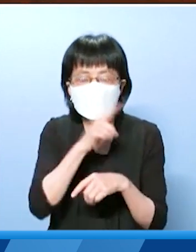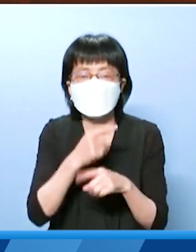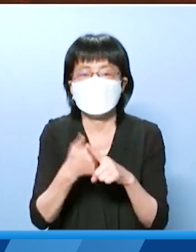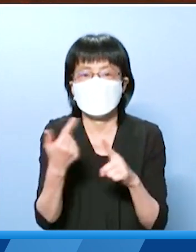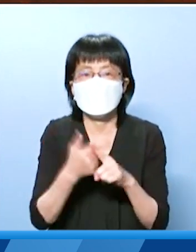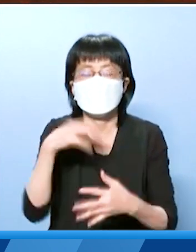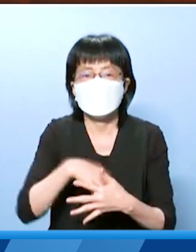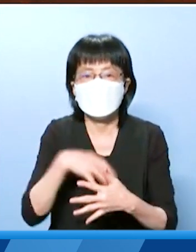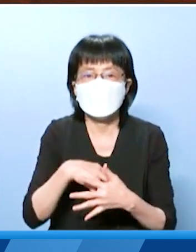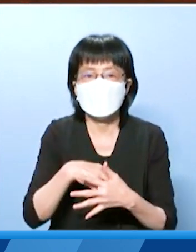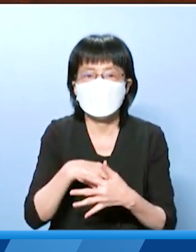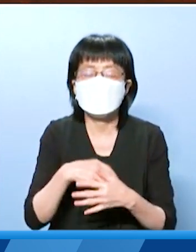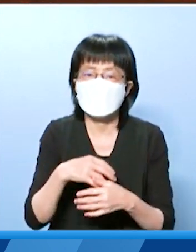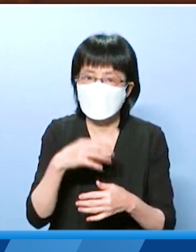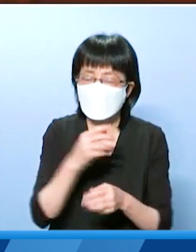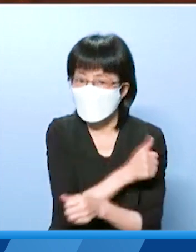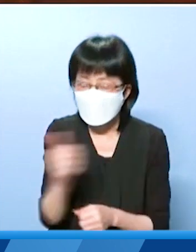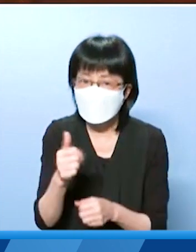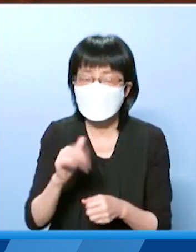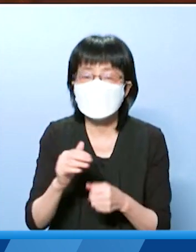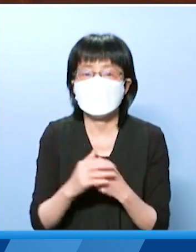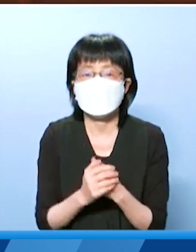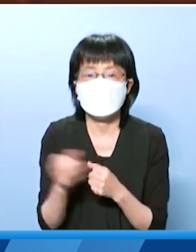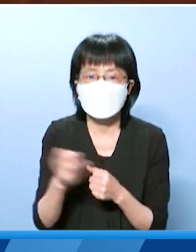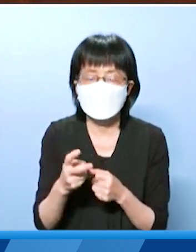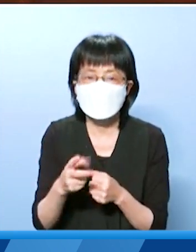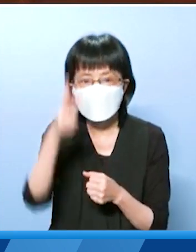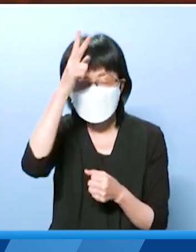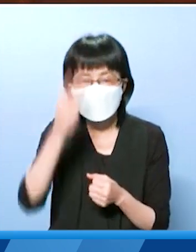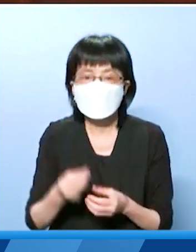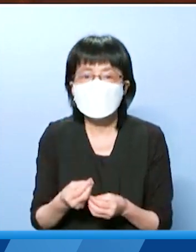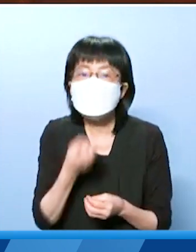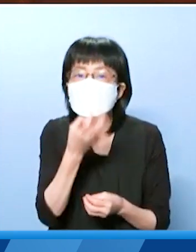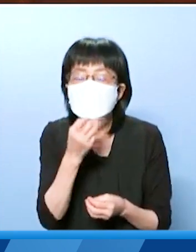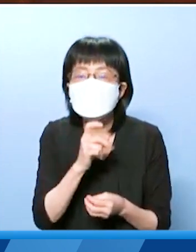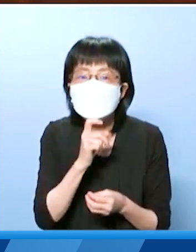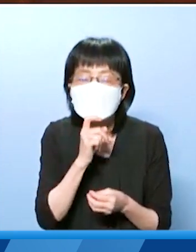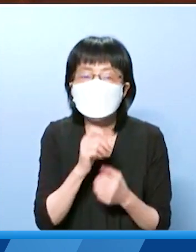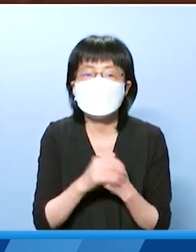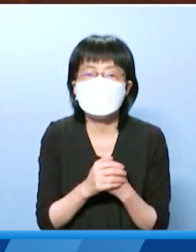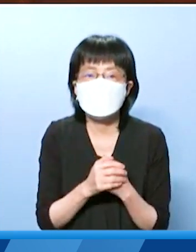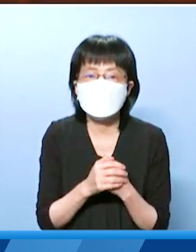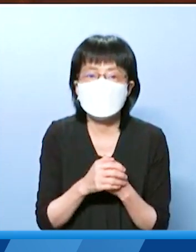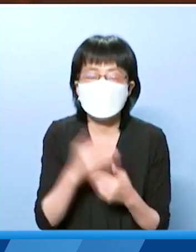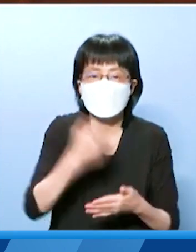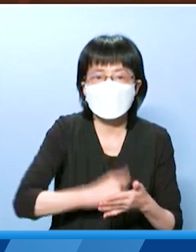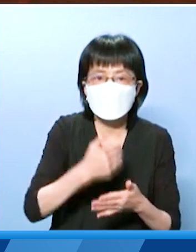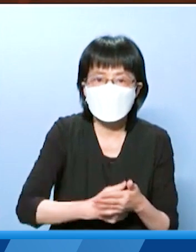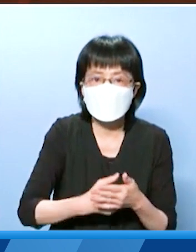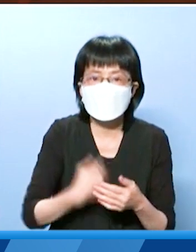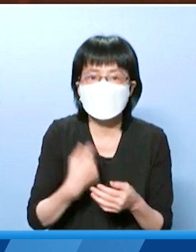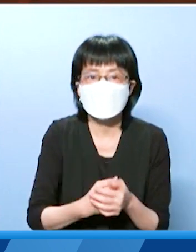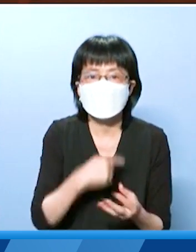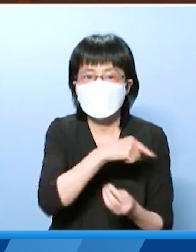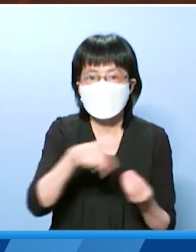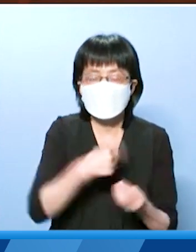的方向，並向政府提供多項建議，例如進一步簡化環評程序，